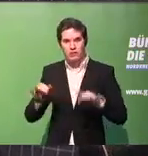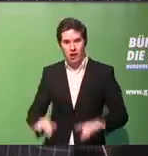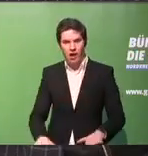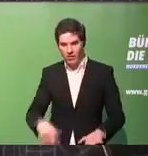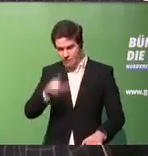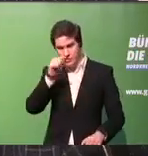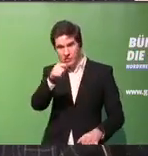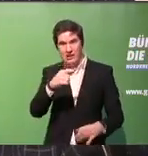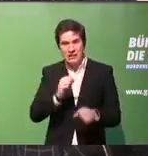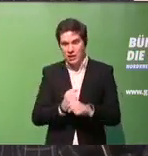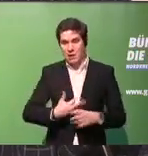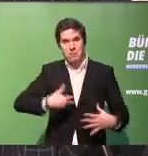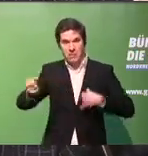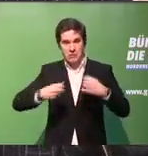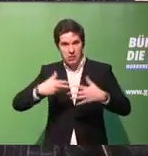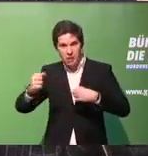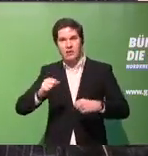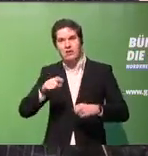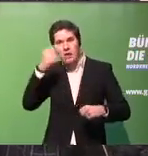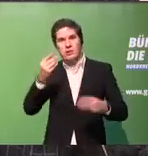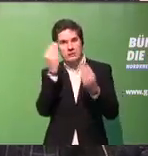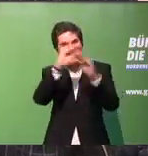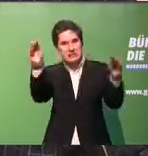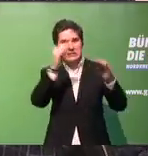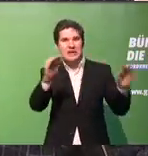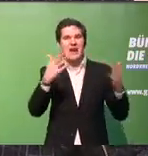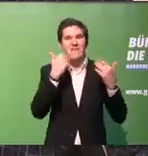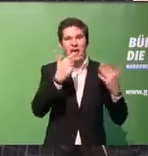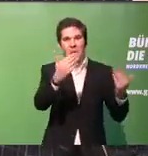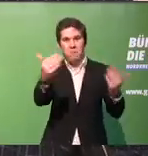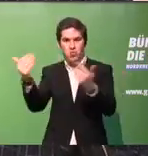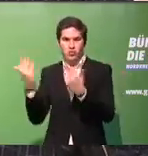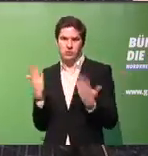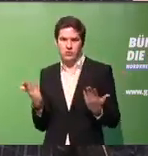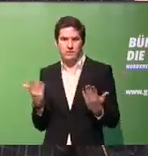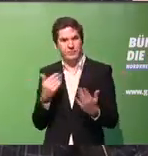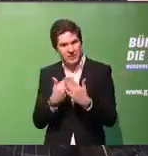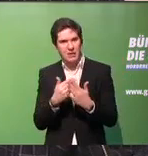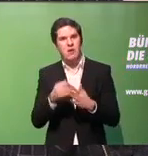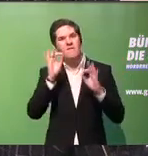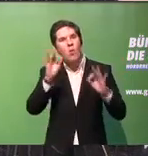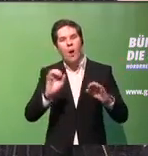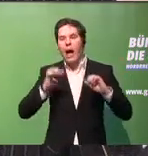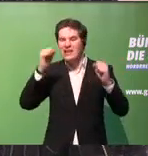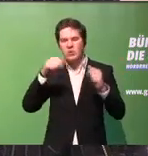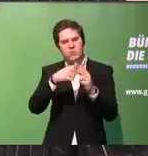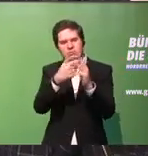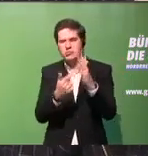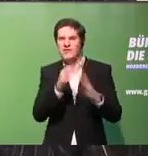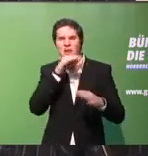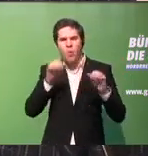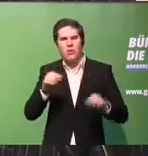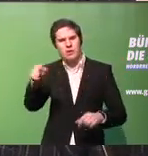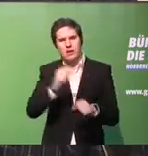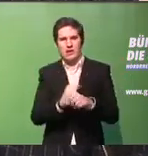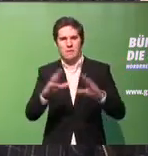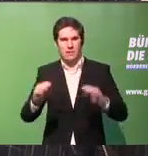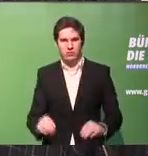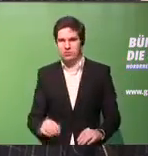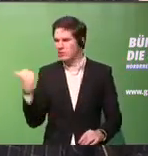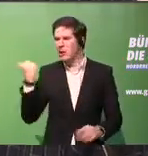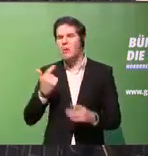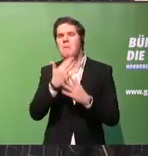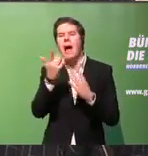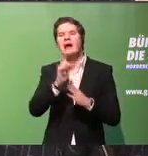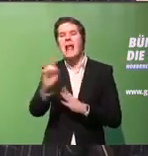ihr, könnt ihr gut Werbung mitmachen und das ist dann schon mal bei euch und ihr könnt das für Aktionen etc. nutzen. Da sind ein paar tausend, die hat die